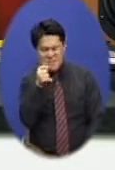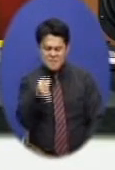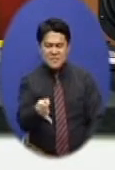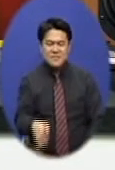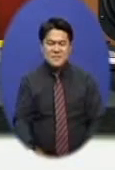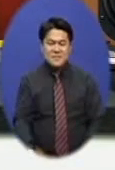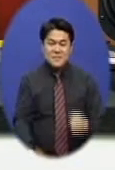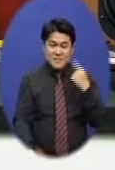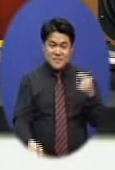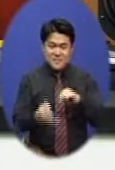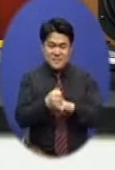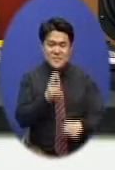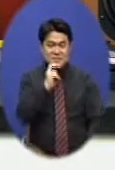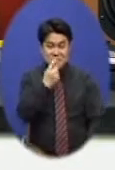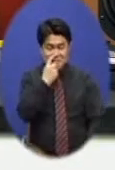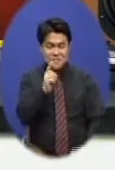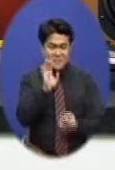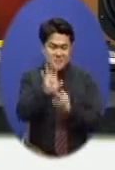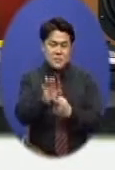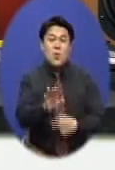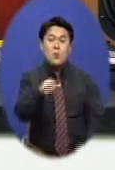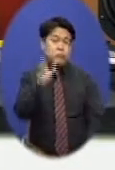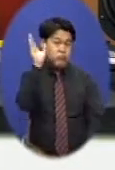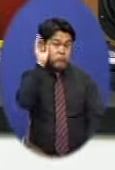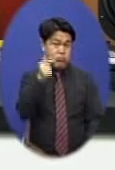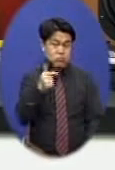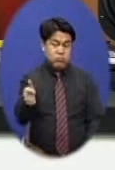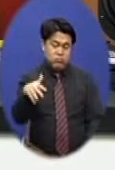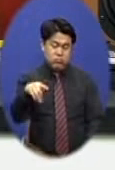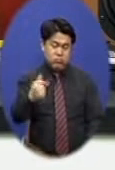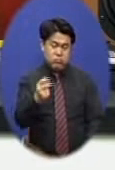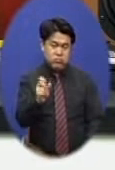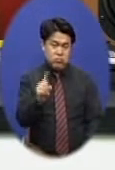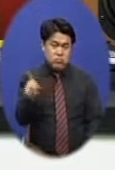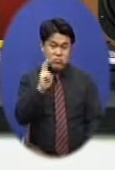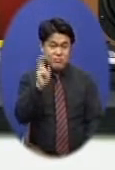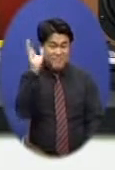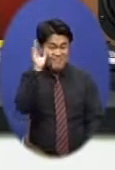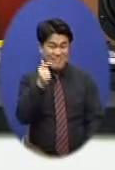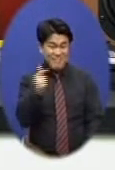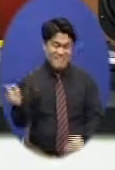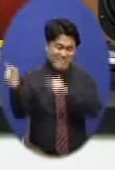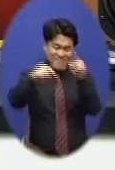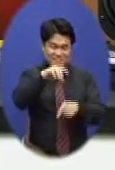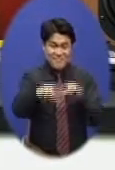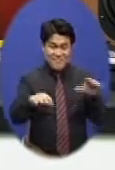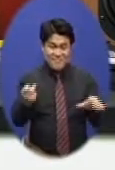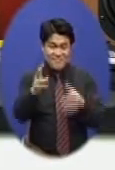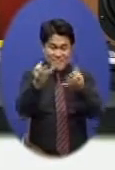그래서 다음에 꼭 배워가지고 한번 하겠습니다. 아니 그래도 기대가 됩니다. 춘향아. 네. 네. 자, 전국에 계신